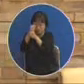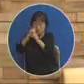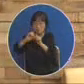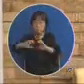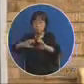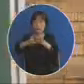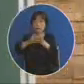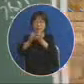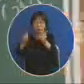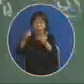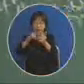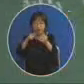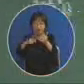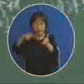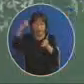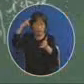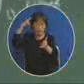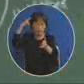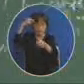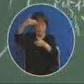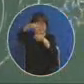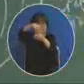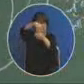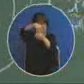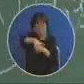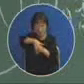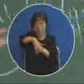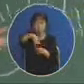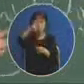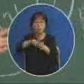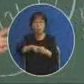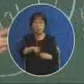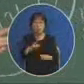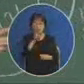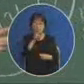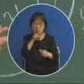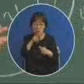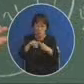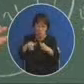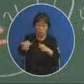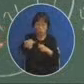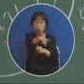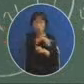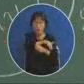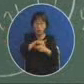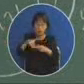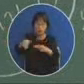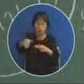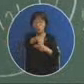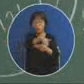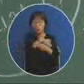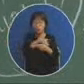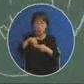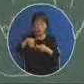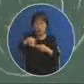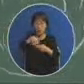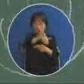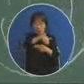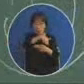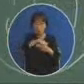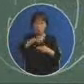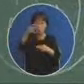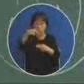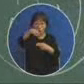백성에게 각인시키는 겁니다. It's imprint upon all of the people, the word and the covenant of God. This is important. 그리고 여리고성 안에 있는